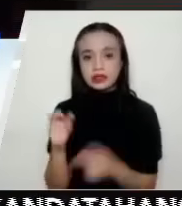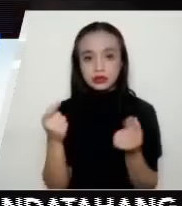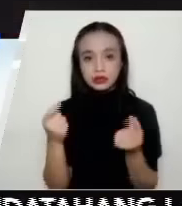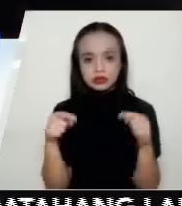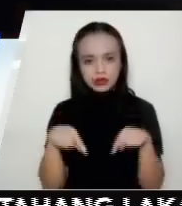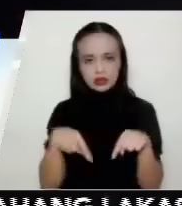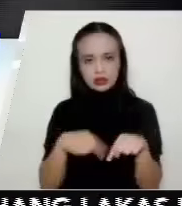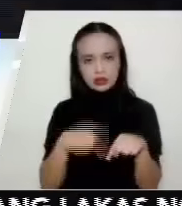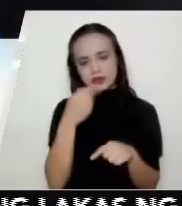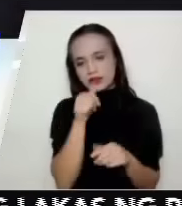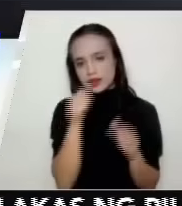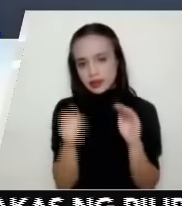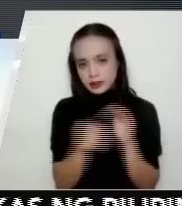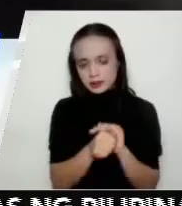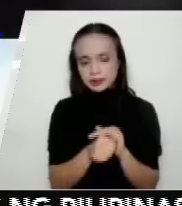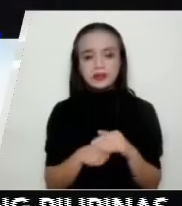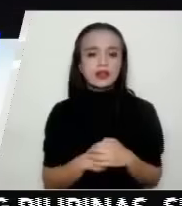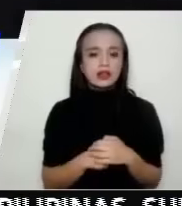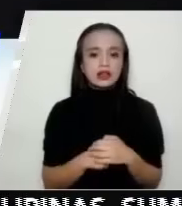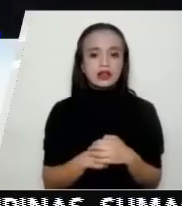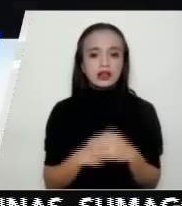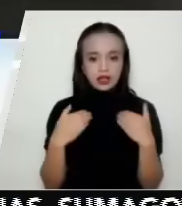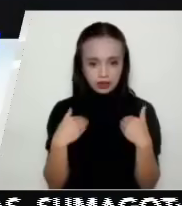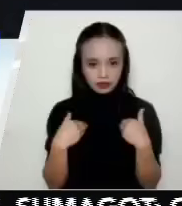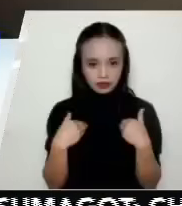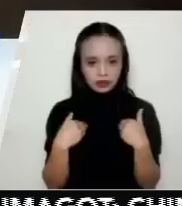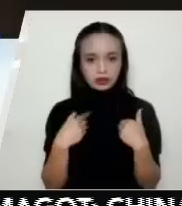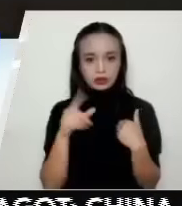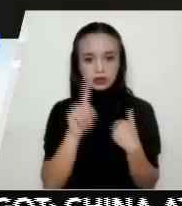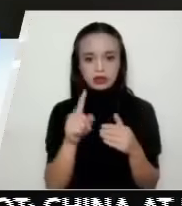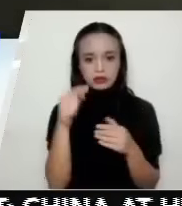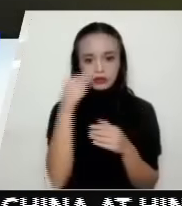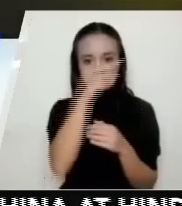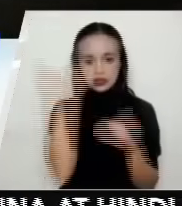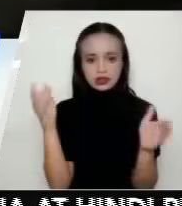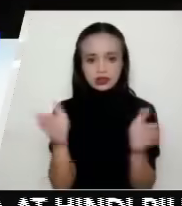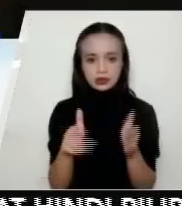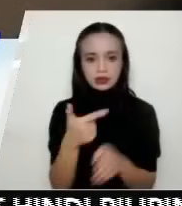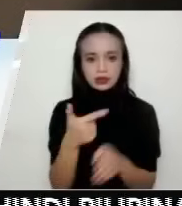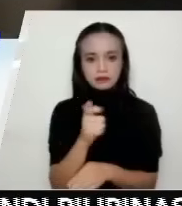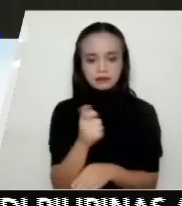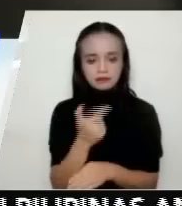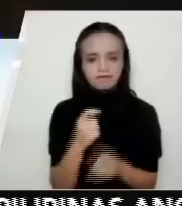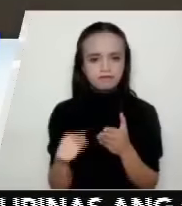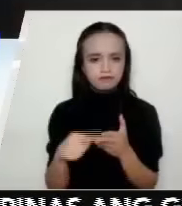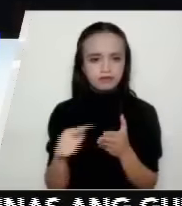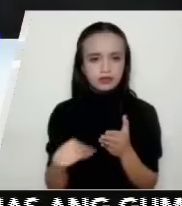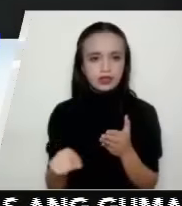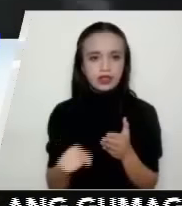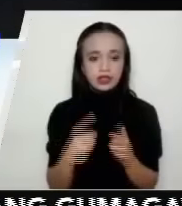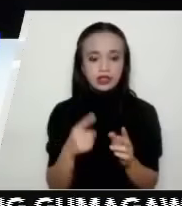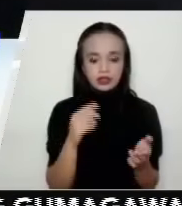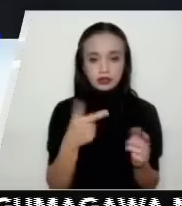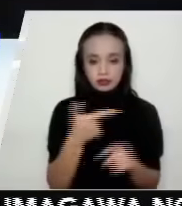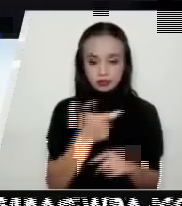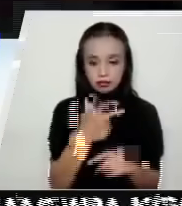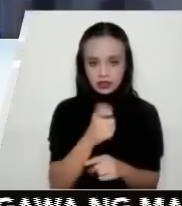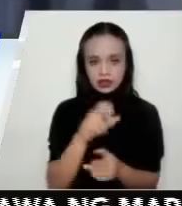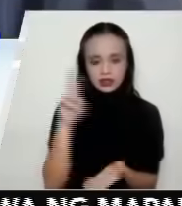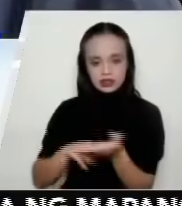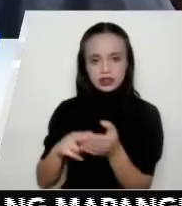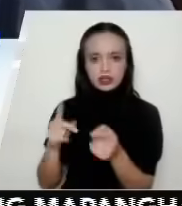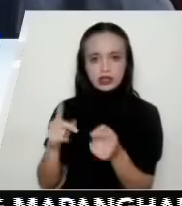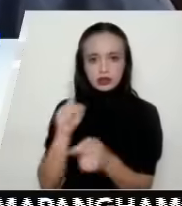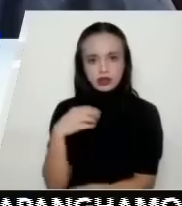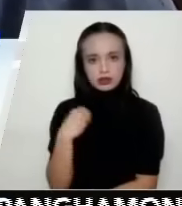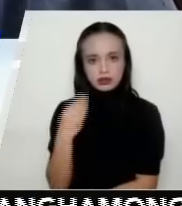Glock 9mm ang nakuha sa suspect at nang i-verify ng MPD. Nakarehistro ang baril sa isang opisyal ng LGU sa Southern Tagalog.